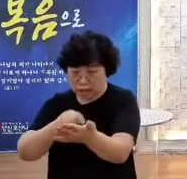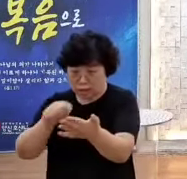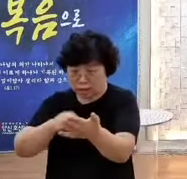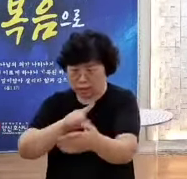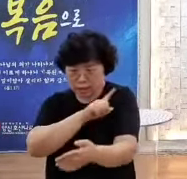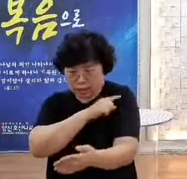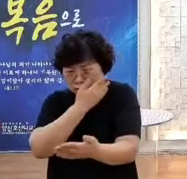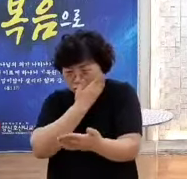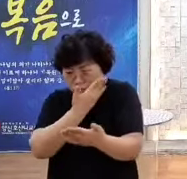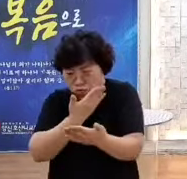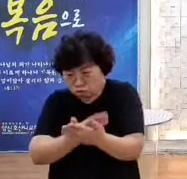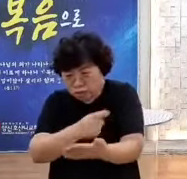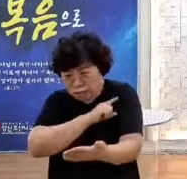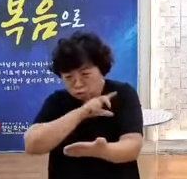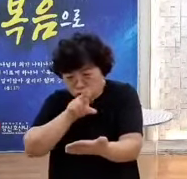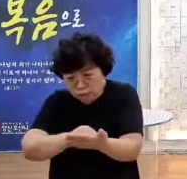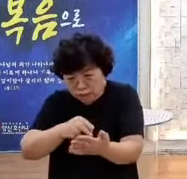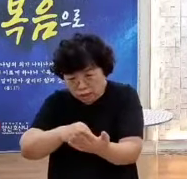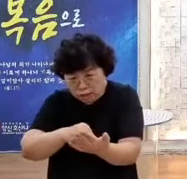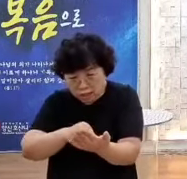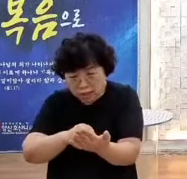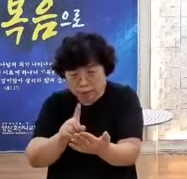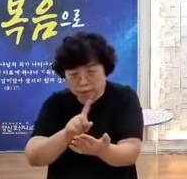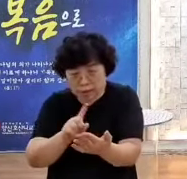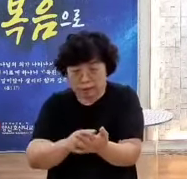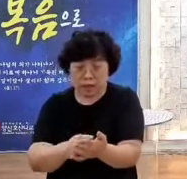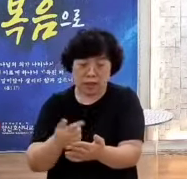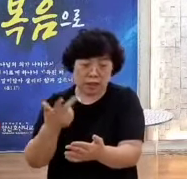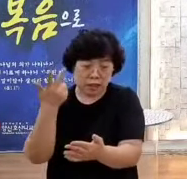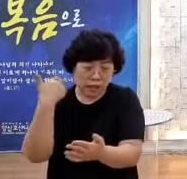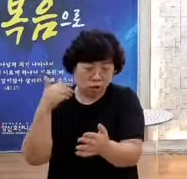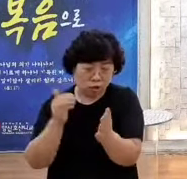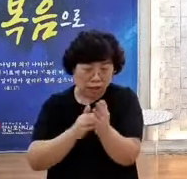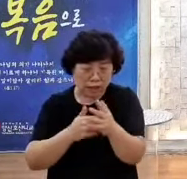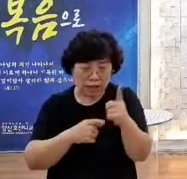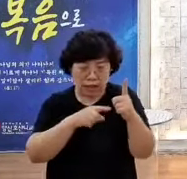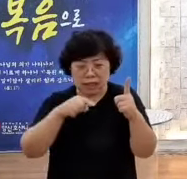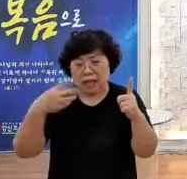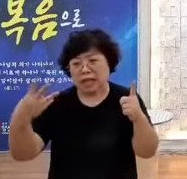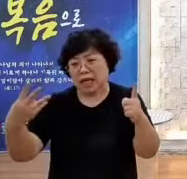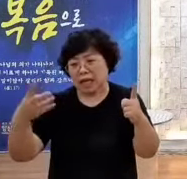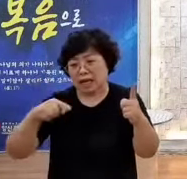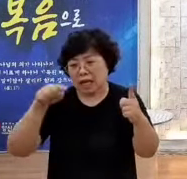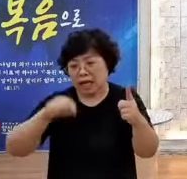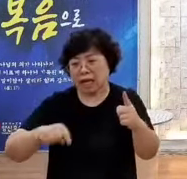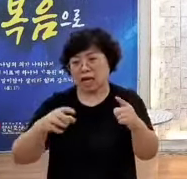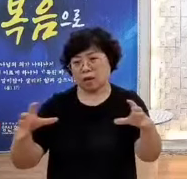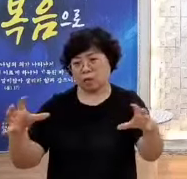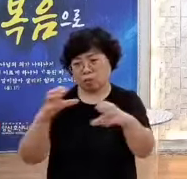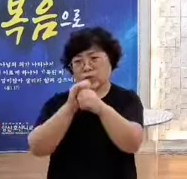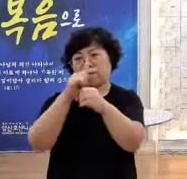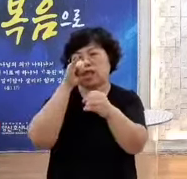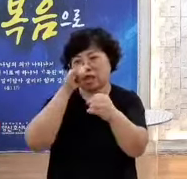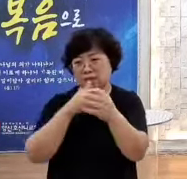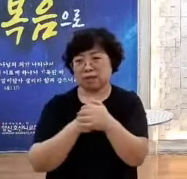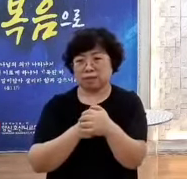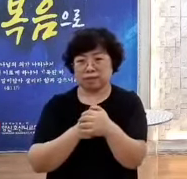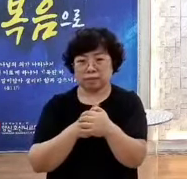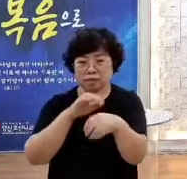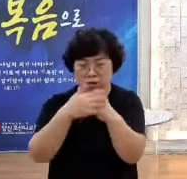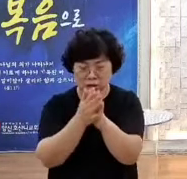중요한 명제를 지난 4장까지 계속 반복적으로 이 말씀을 들으면서